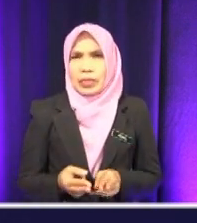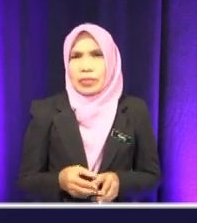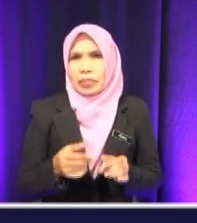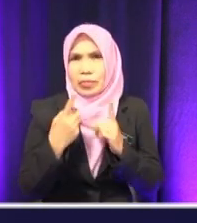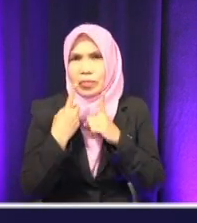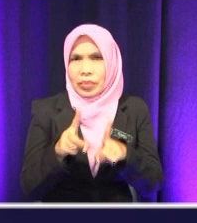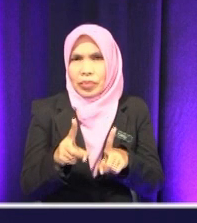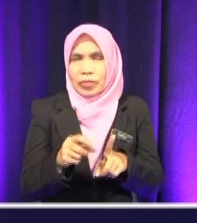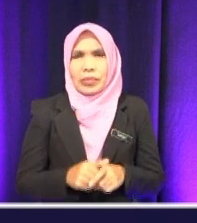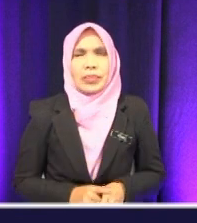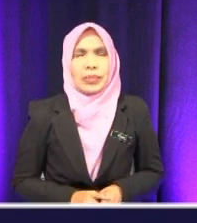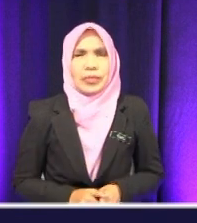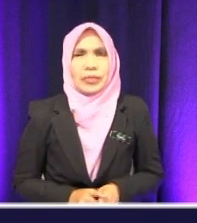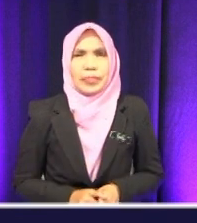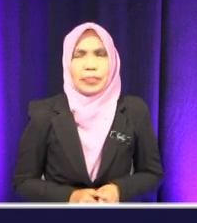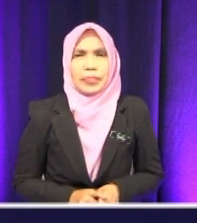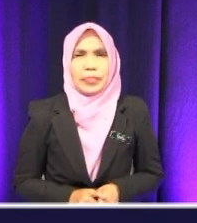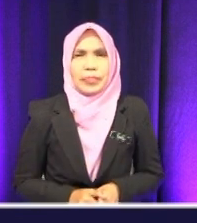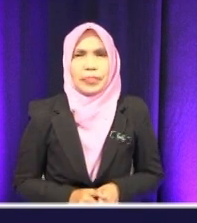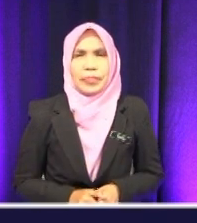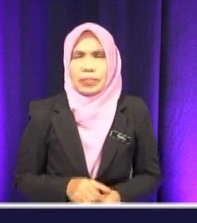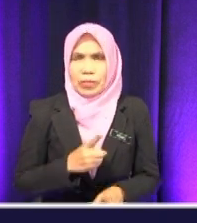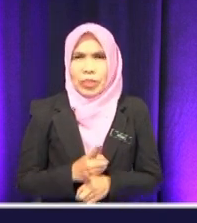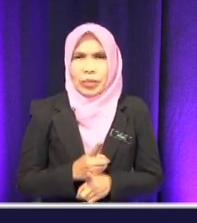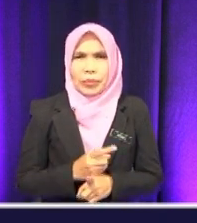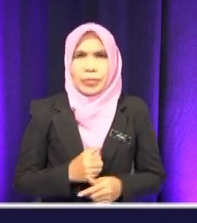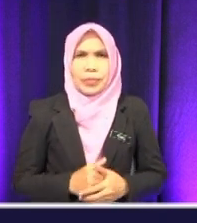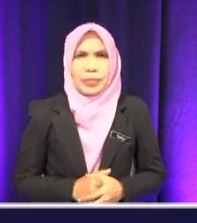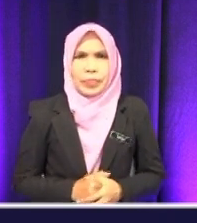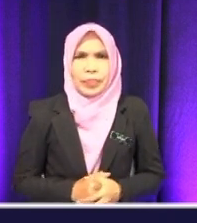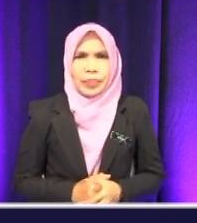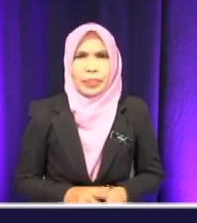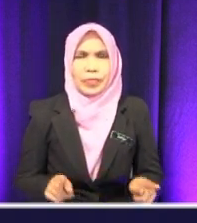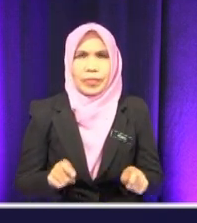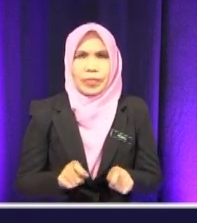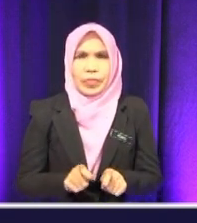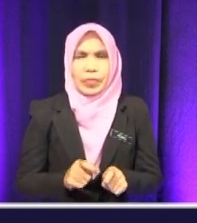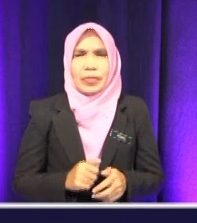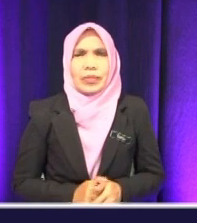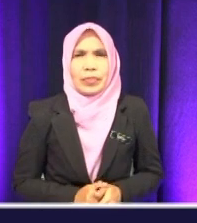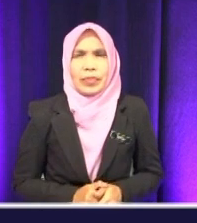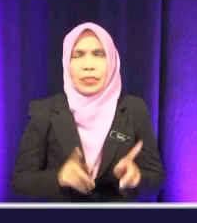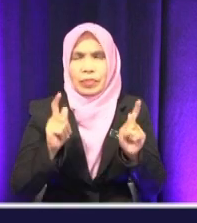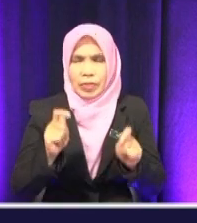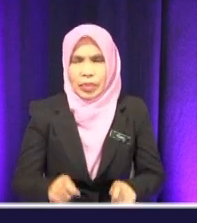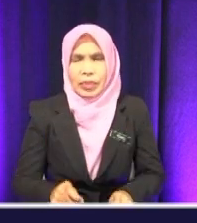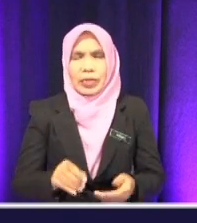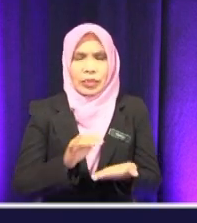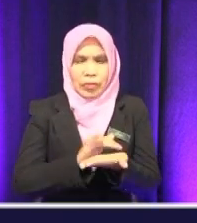sebab ini adalah fakta kan komennya betul tetapi calon-calon semua